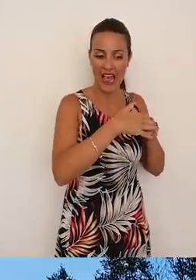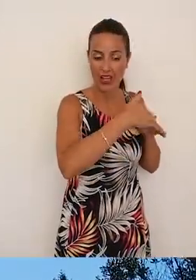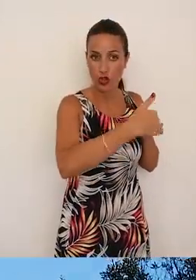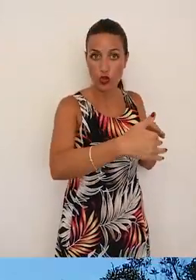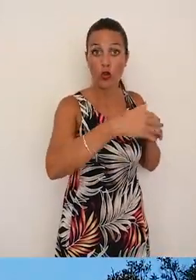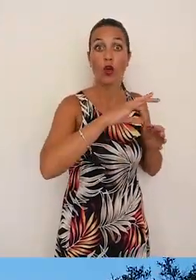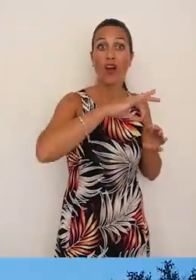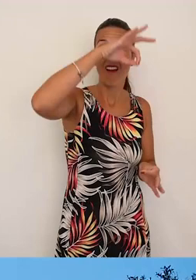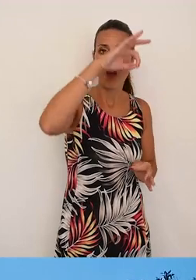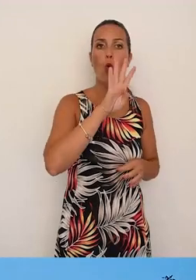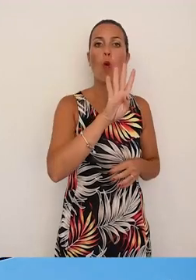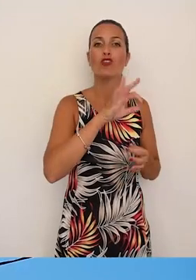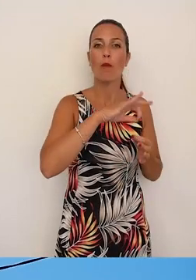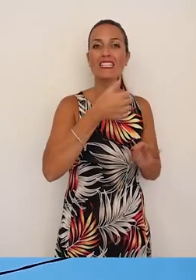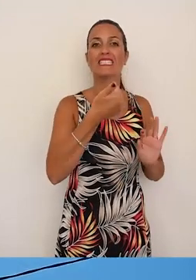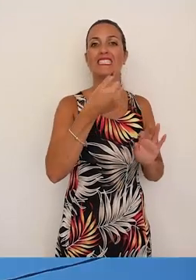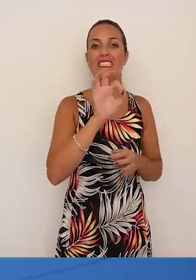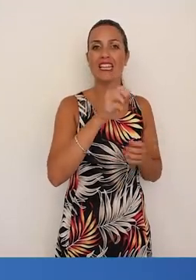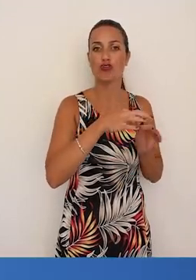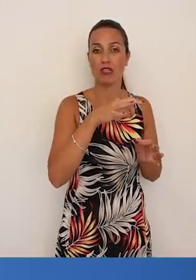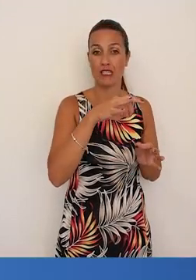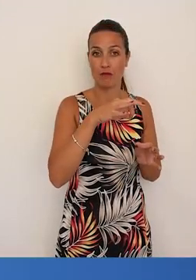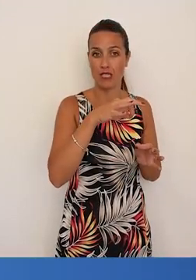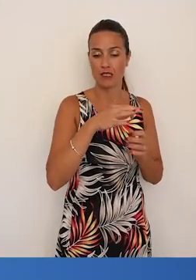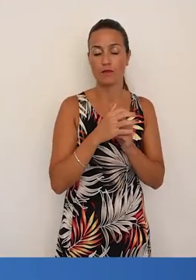4,60 m.